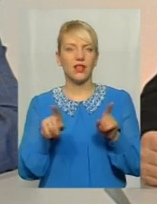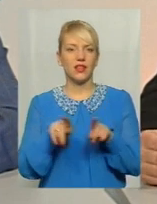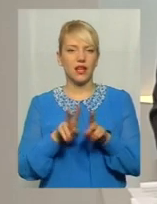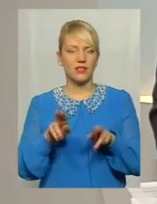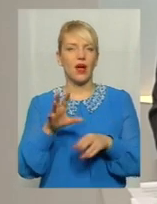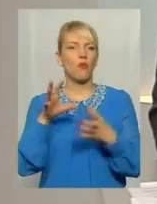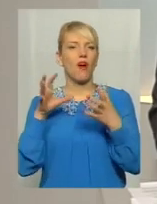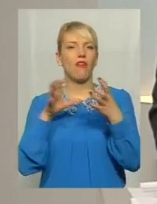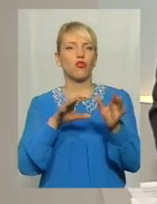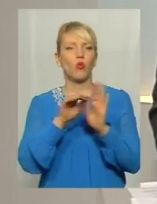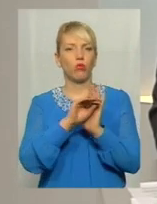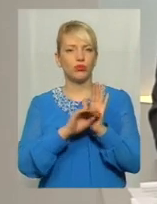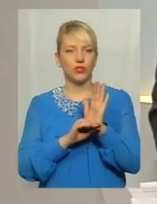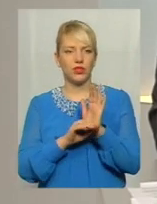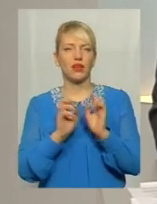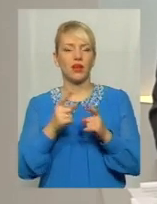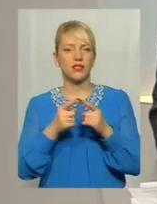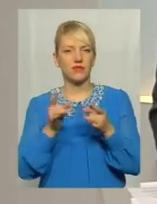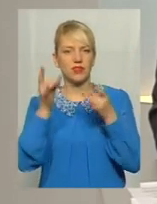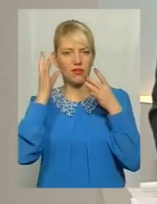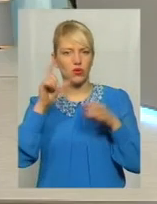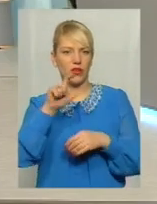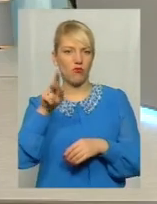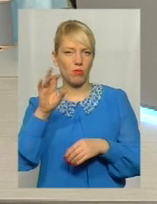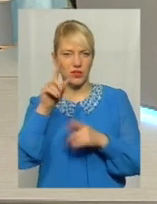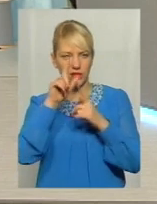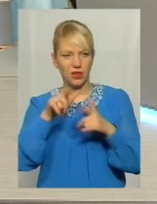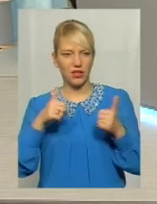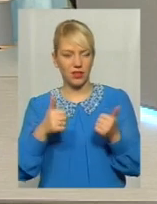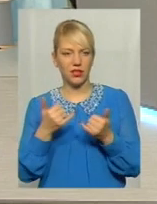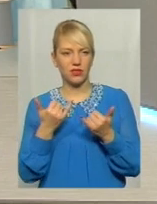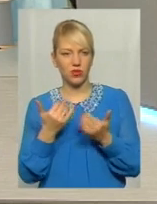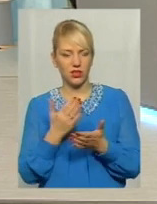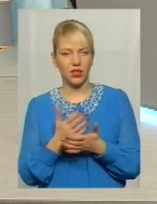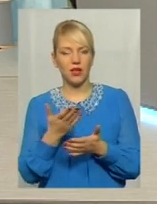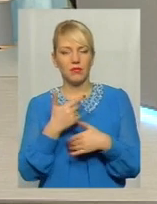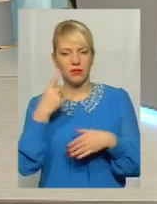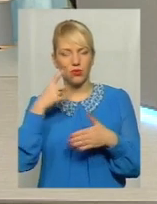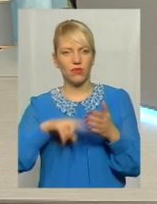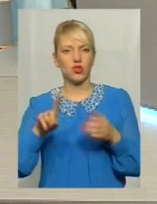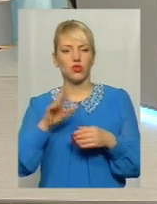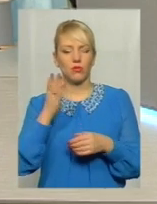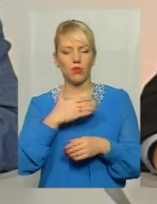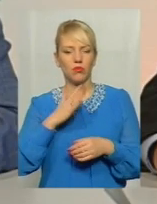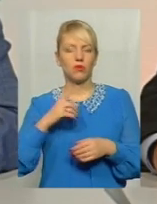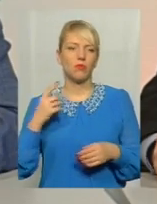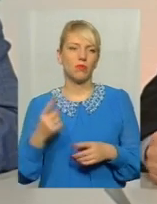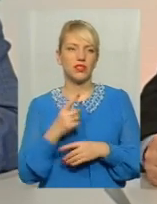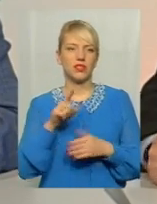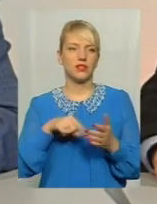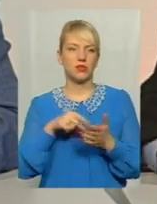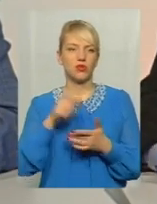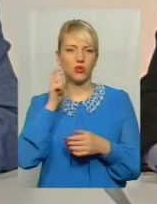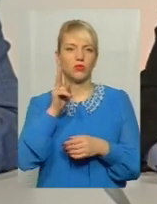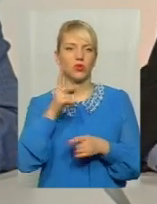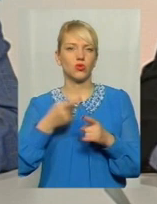як це в кожній цивілізованій європейській країні на сьогоднішній день. Я сподіваюся, що ми будемо одним з перших міст в Україні, яке це